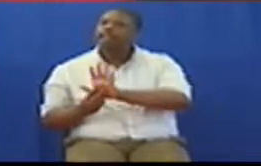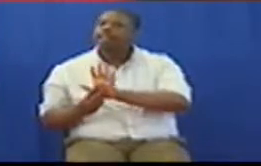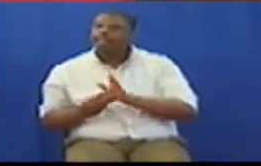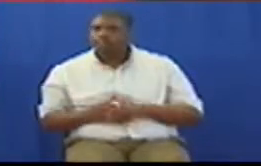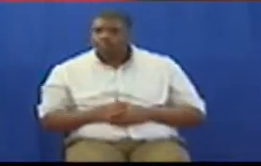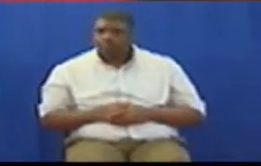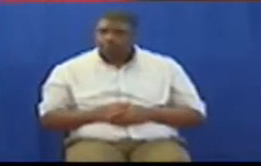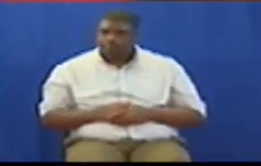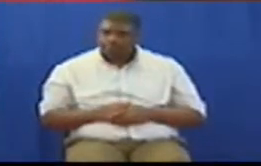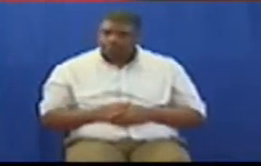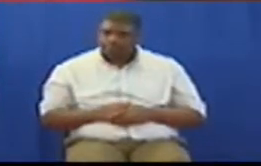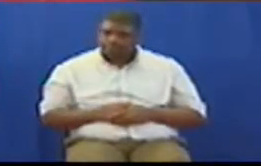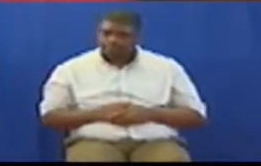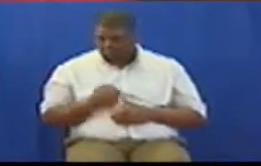inaekea.